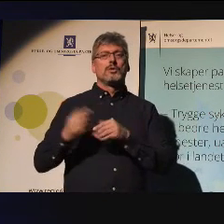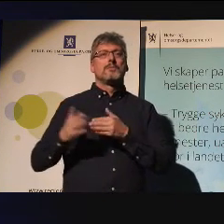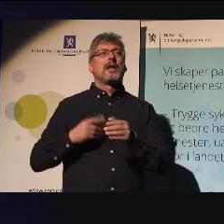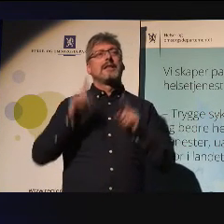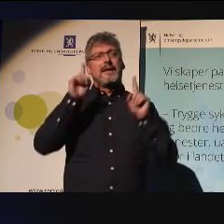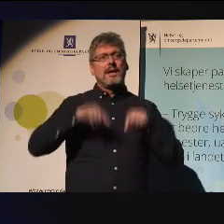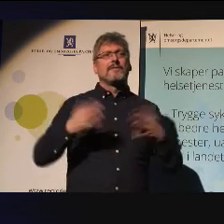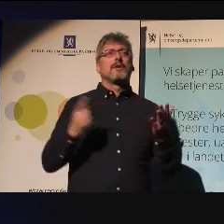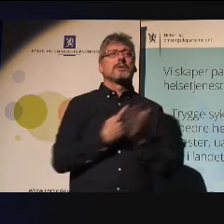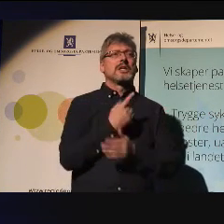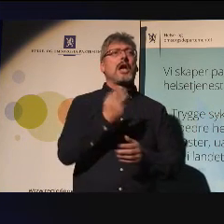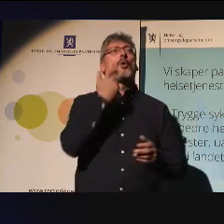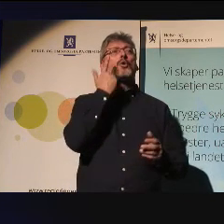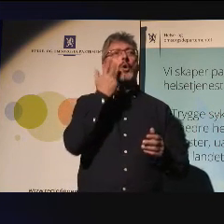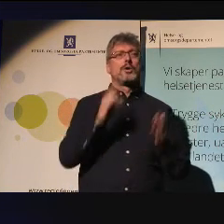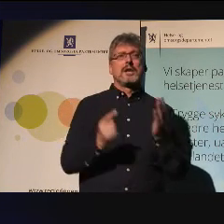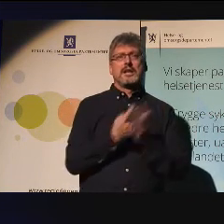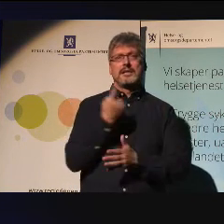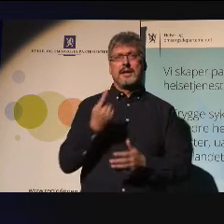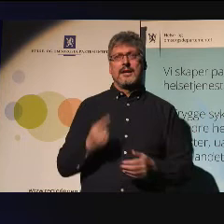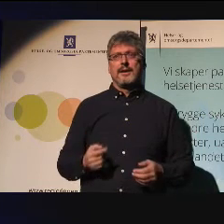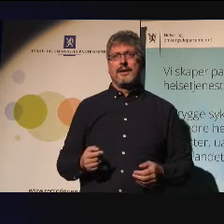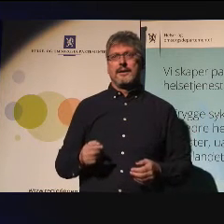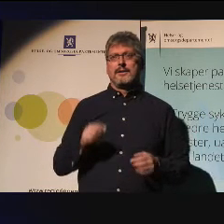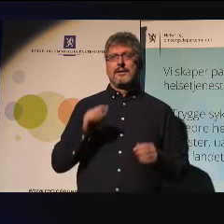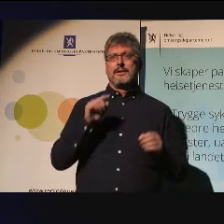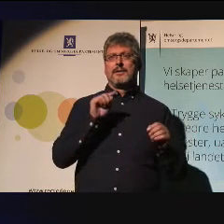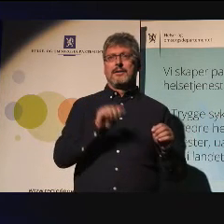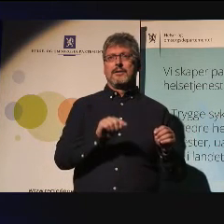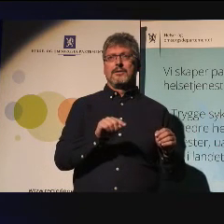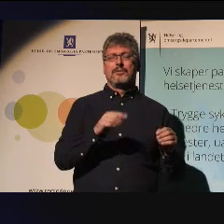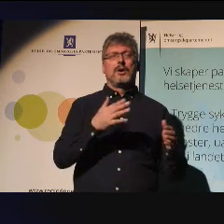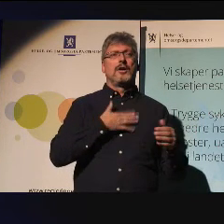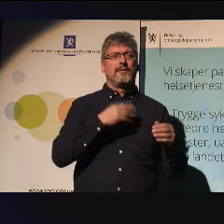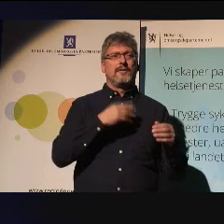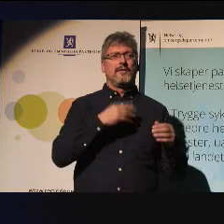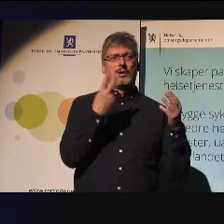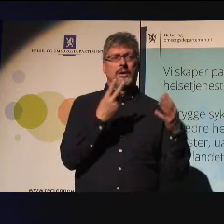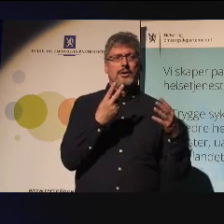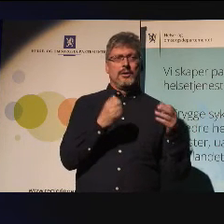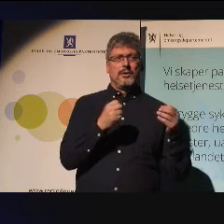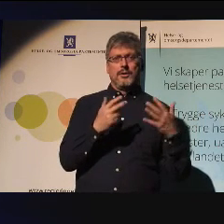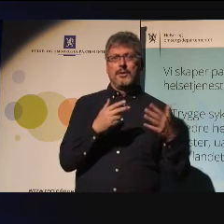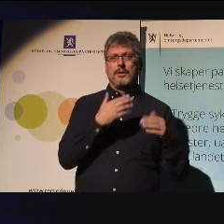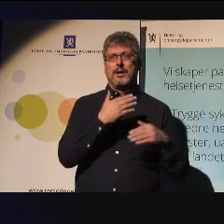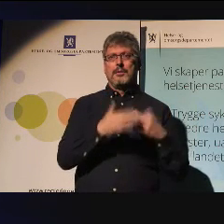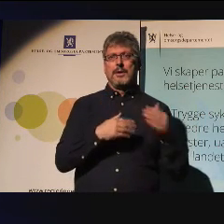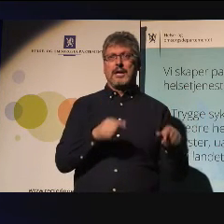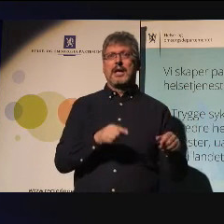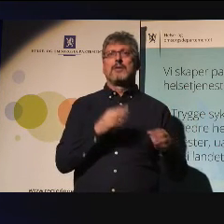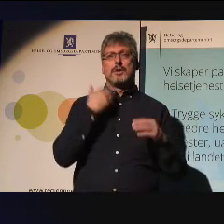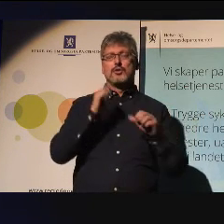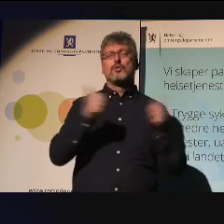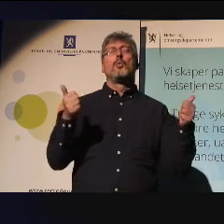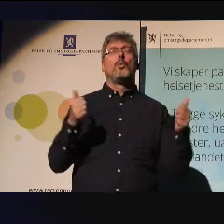skal skje. Nå har vi 28 pakkeforløp på kreft. Det har blitt en stor